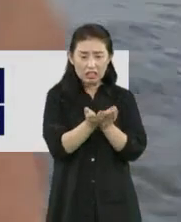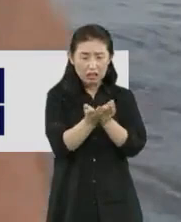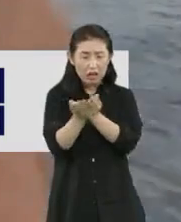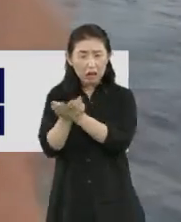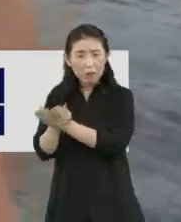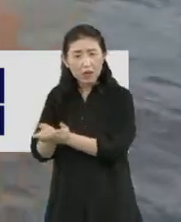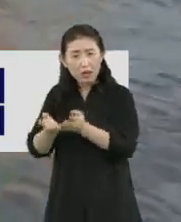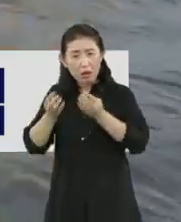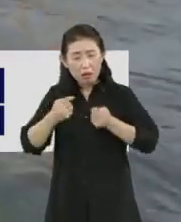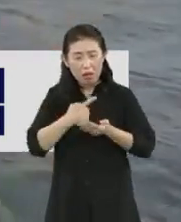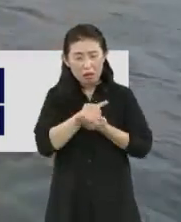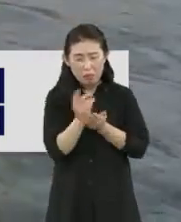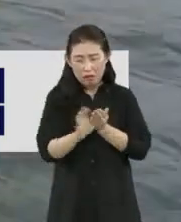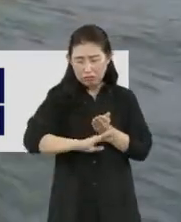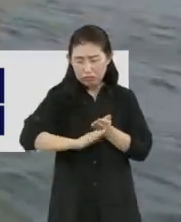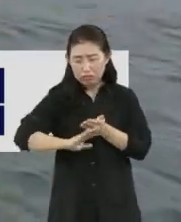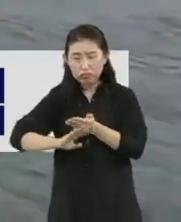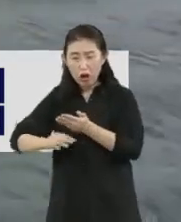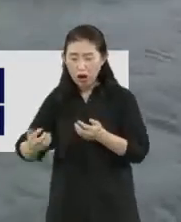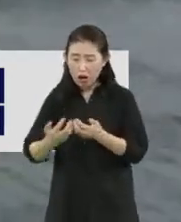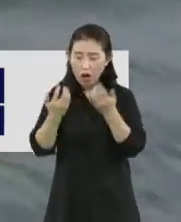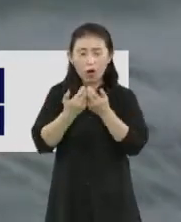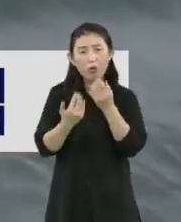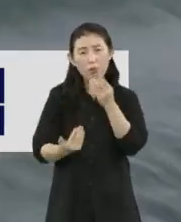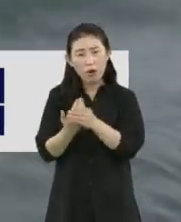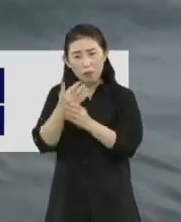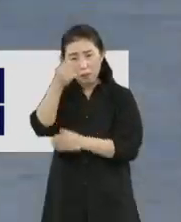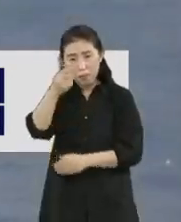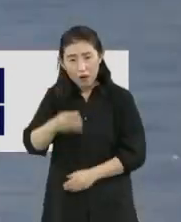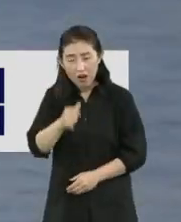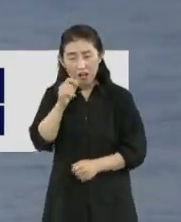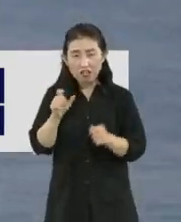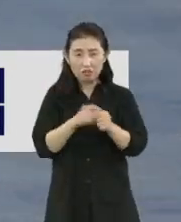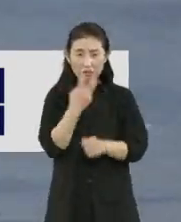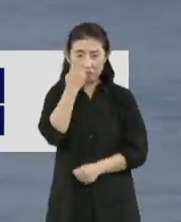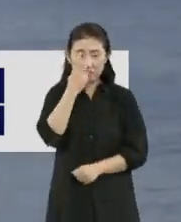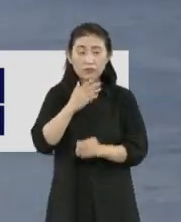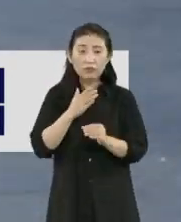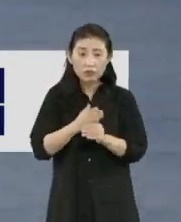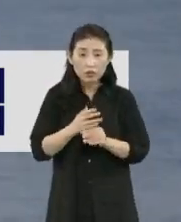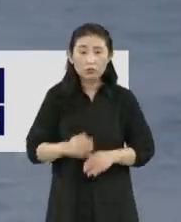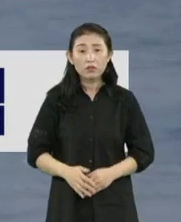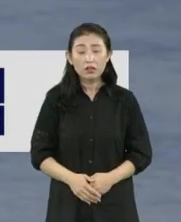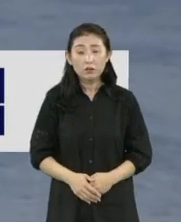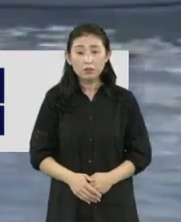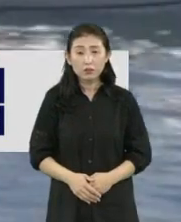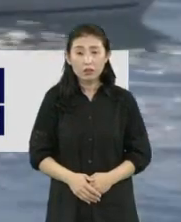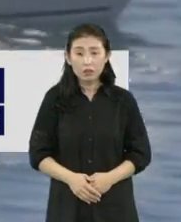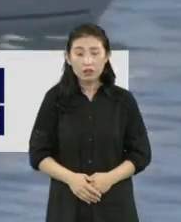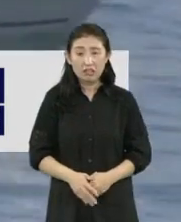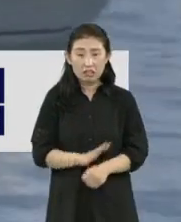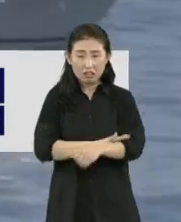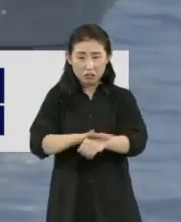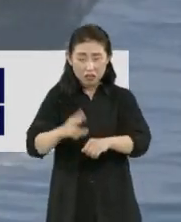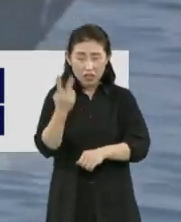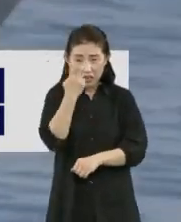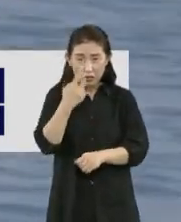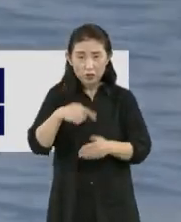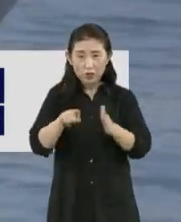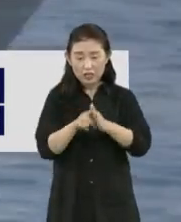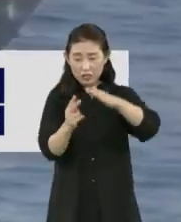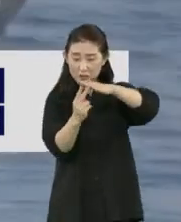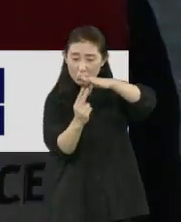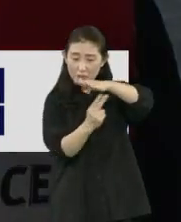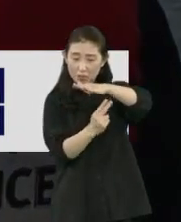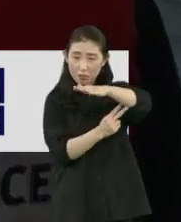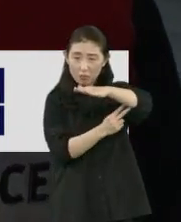맞아 레저 선박들의 과속 사고가 빈발함에 따라 특별 단속 중이며 단속 효과를 높이기 위해 원산